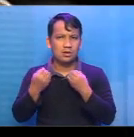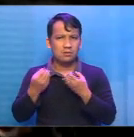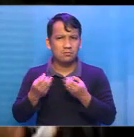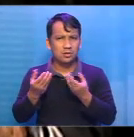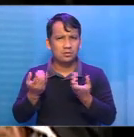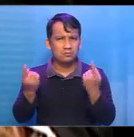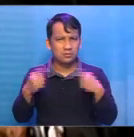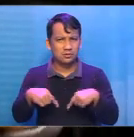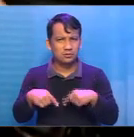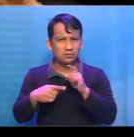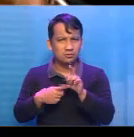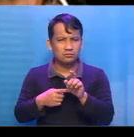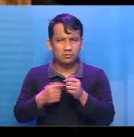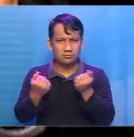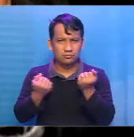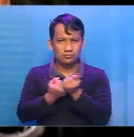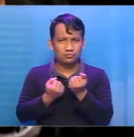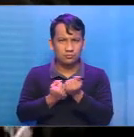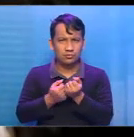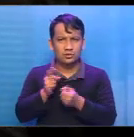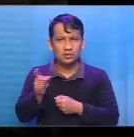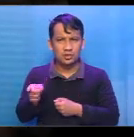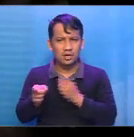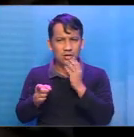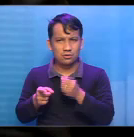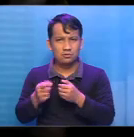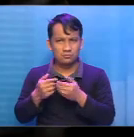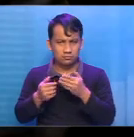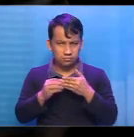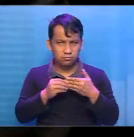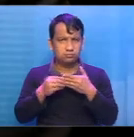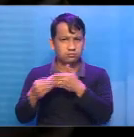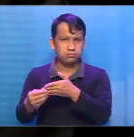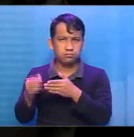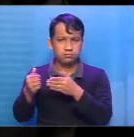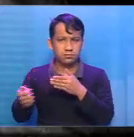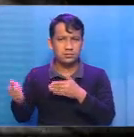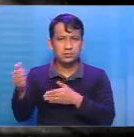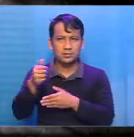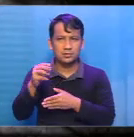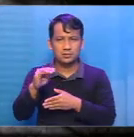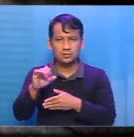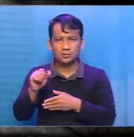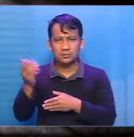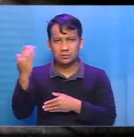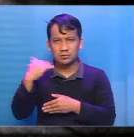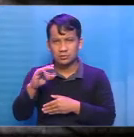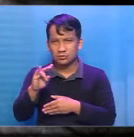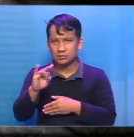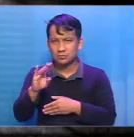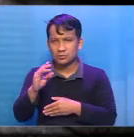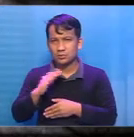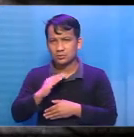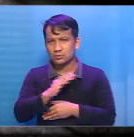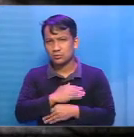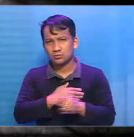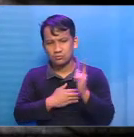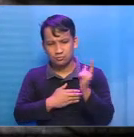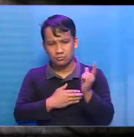ng pagkakataon na ang suporta ng mayorya ang namuno rin ng minorya. Nung 17th Congress taong